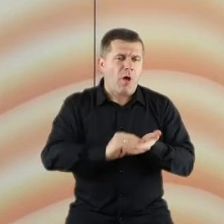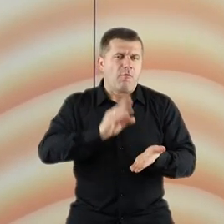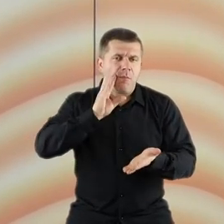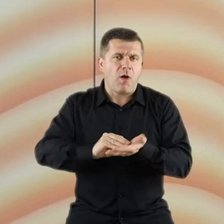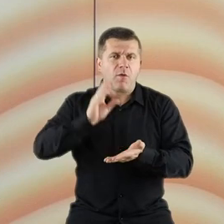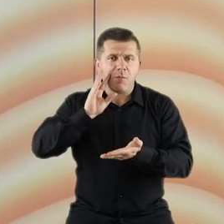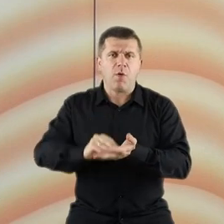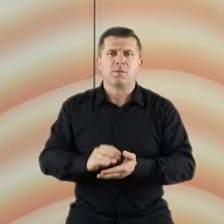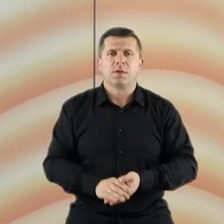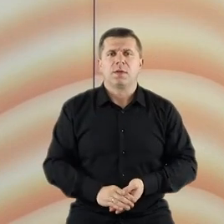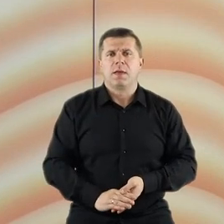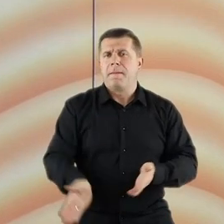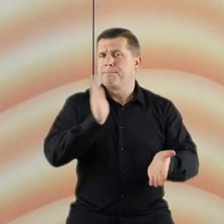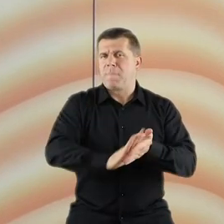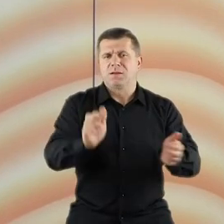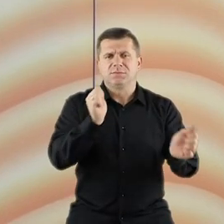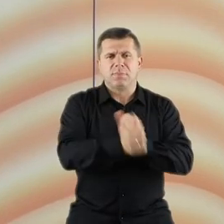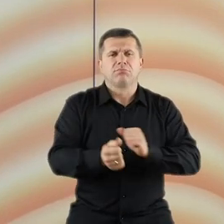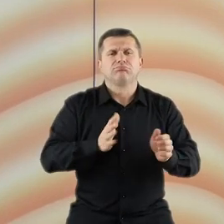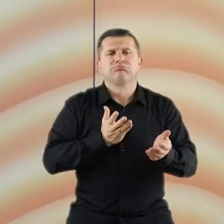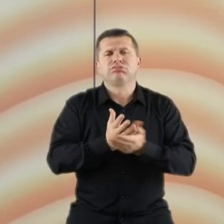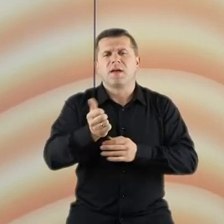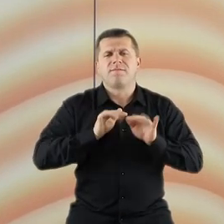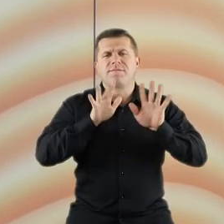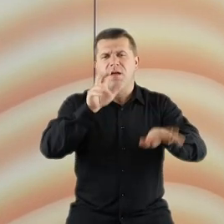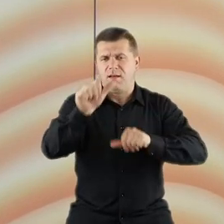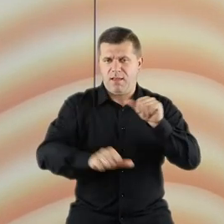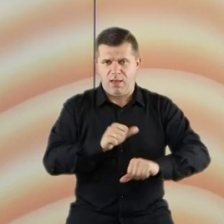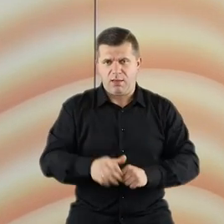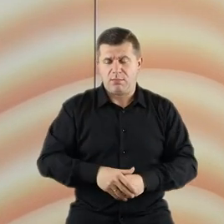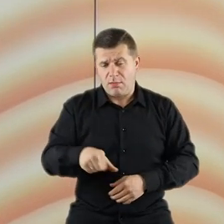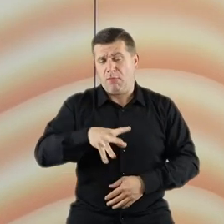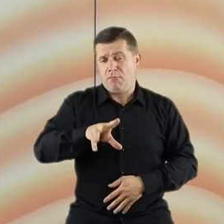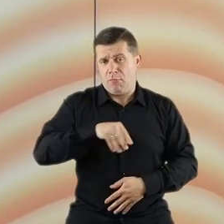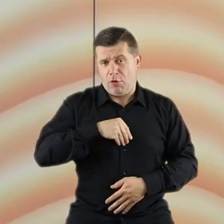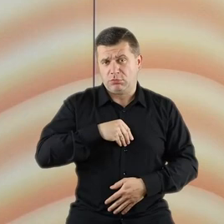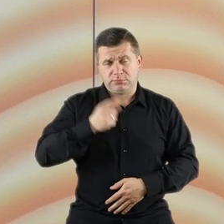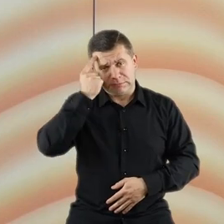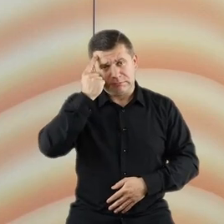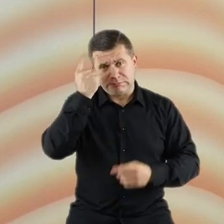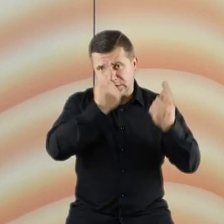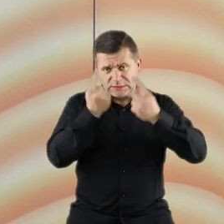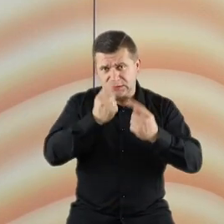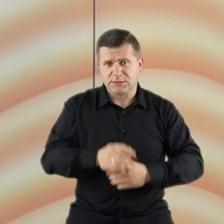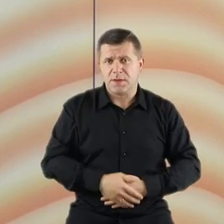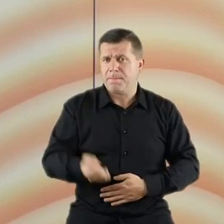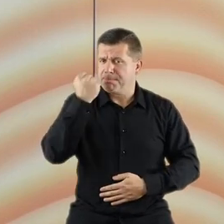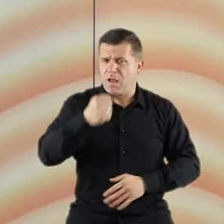powtarzane bez zmiany przez wieki związku z tym możemy wnioskować